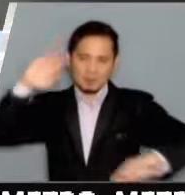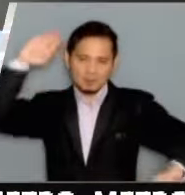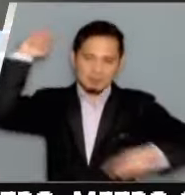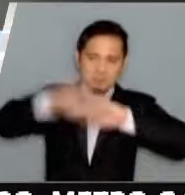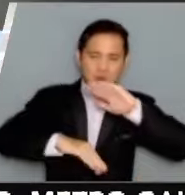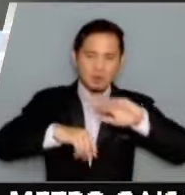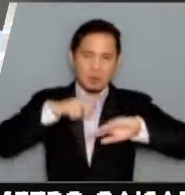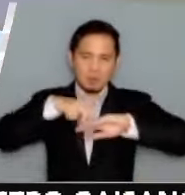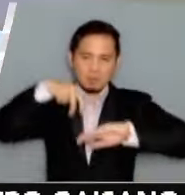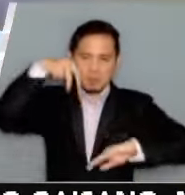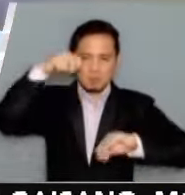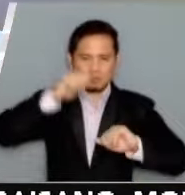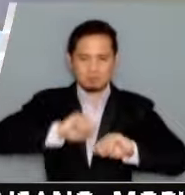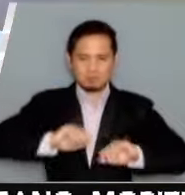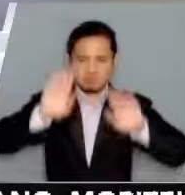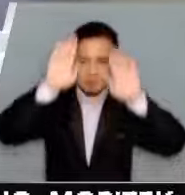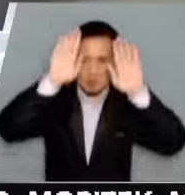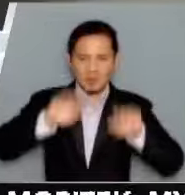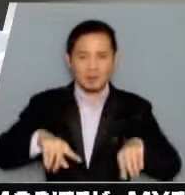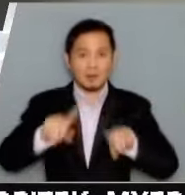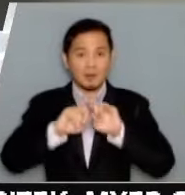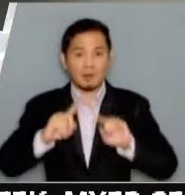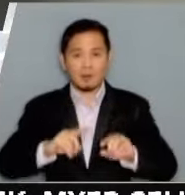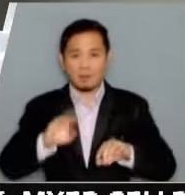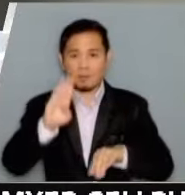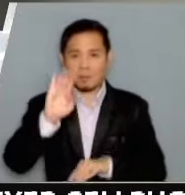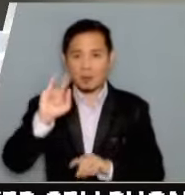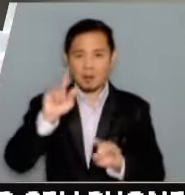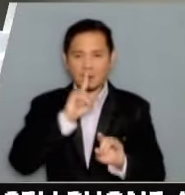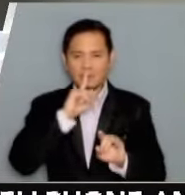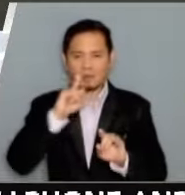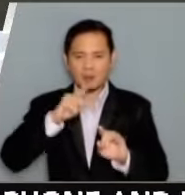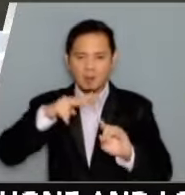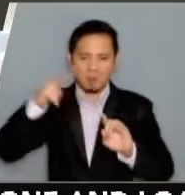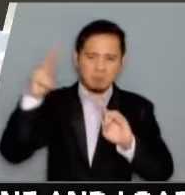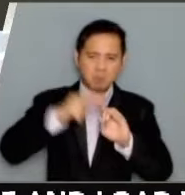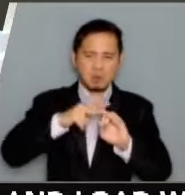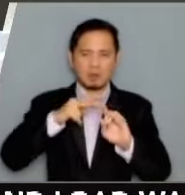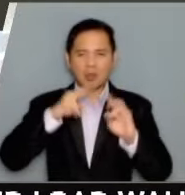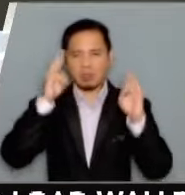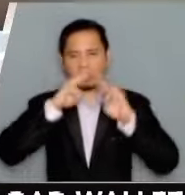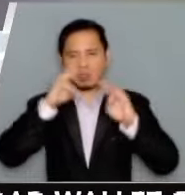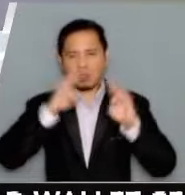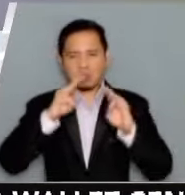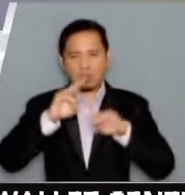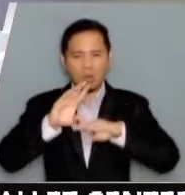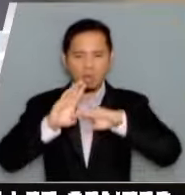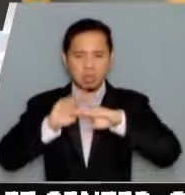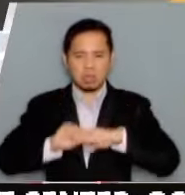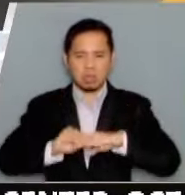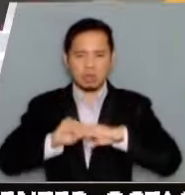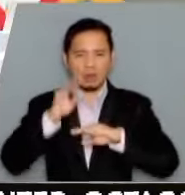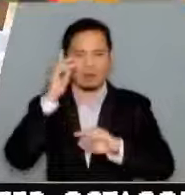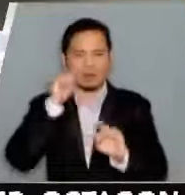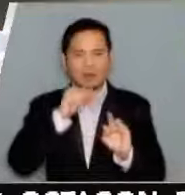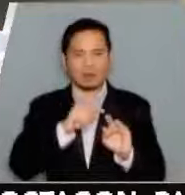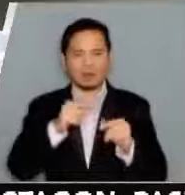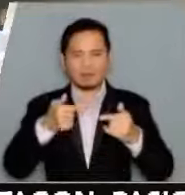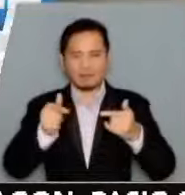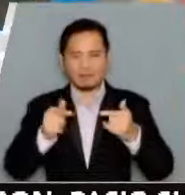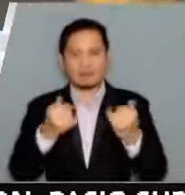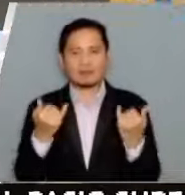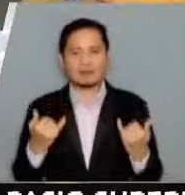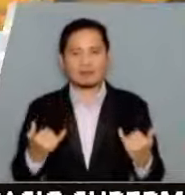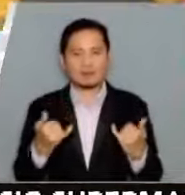iyong kalaban. Pero ilang bola na raw ang nabutas sa unconventional net, kaya sinalpakan nila ng bote ang